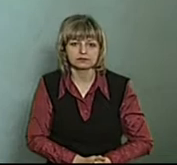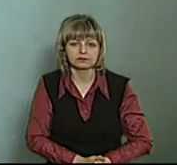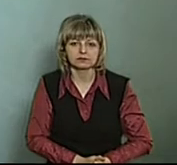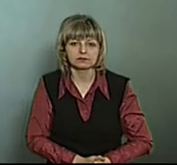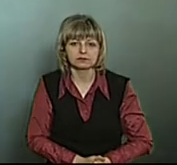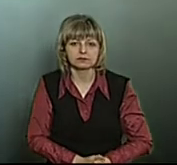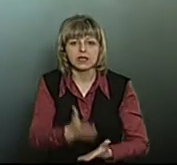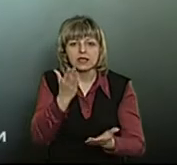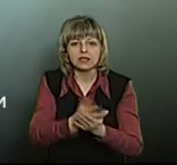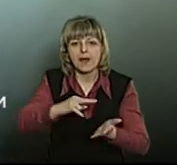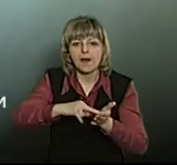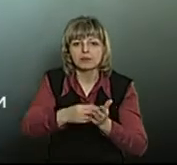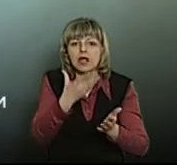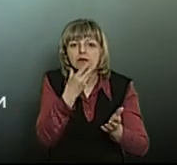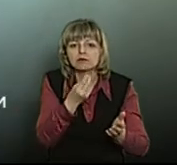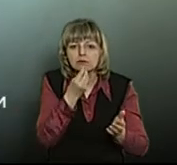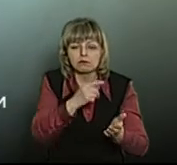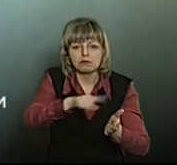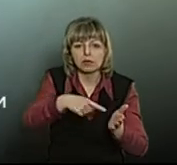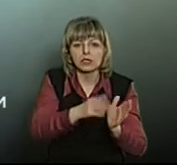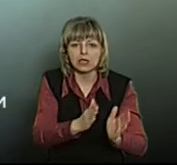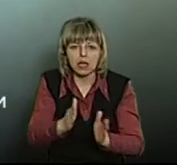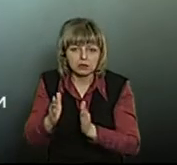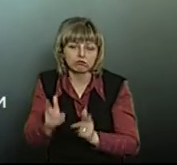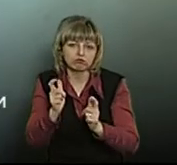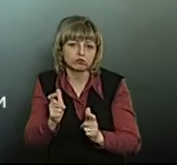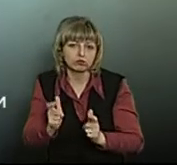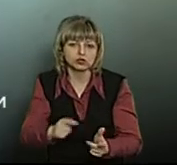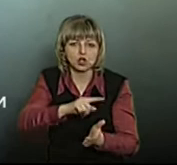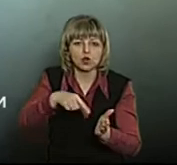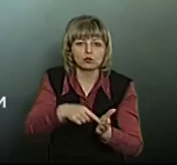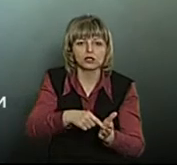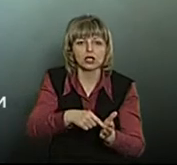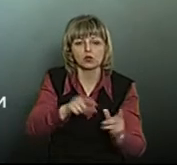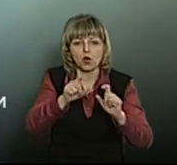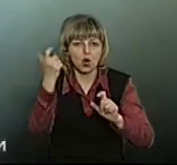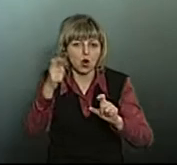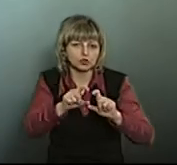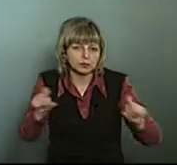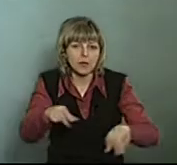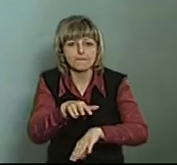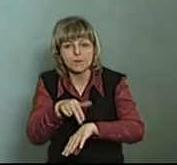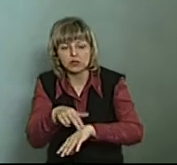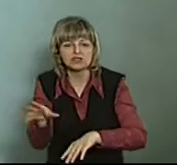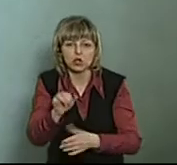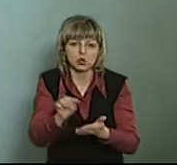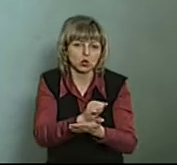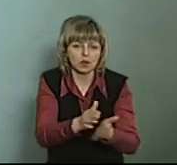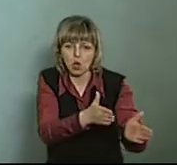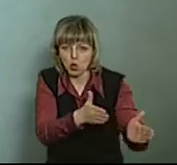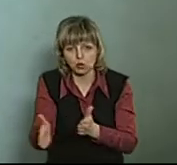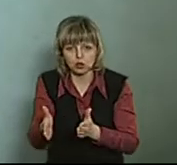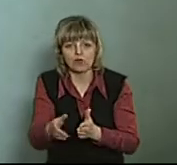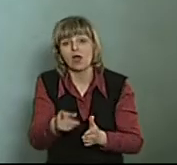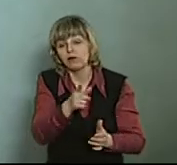Є план благоустрою, погоджений всіма службами, департамент житлово-комунального господарства, поліцією, бо там заїзд і все. Всі документи готові. Тоді